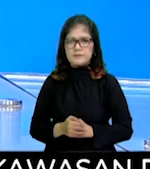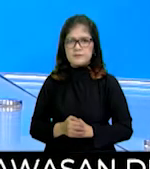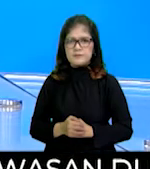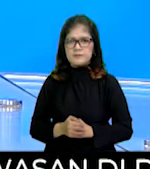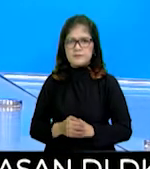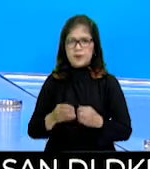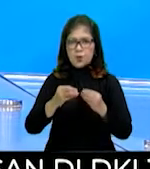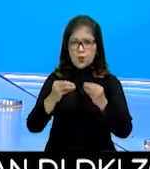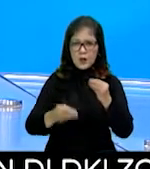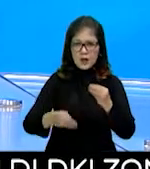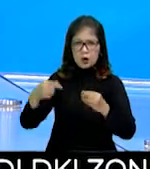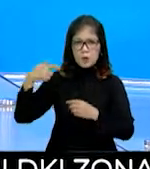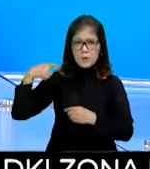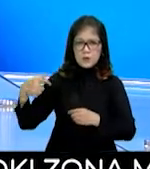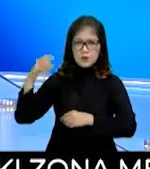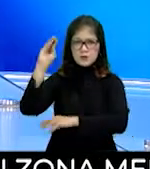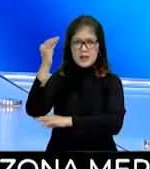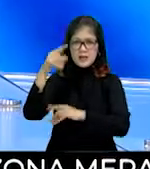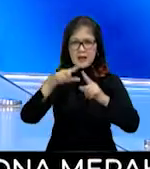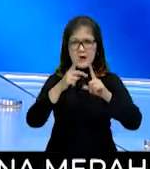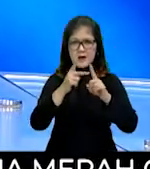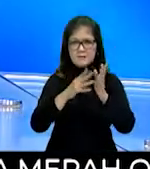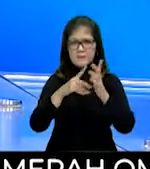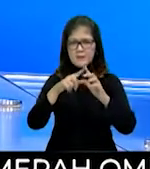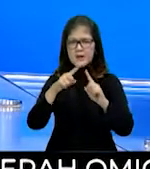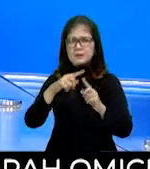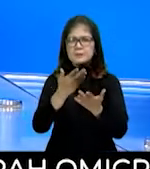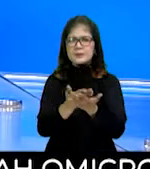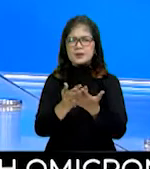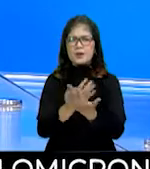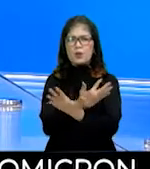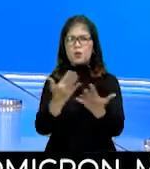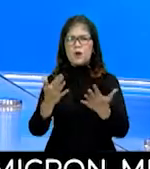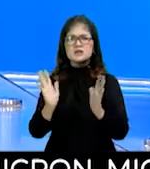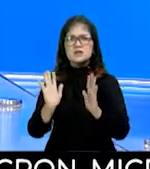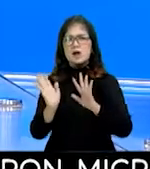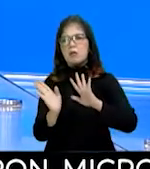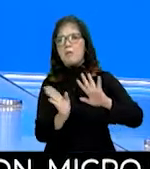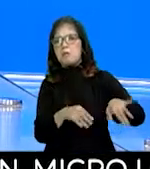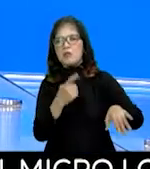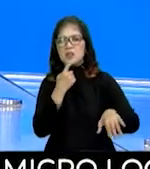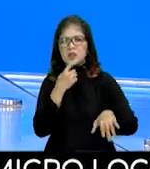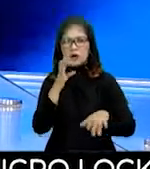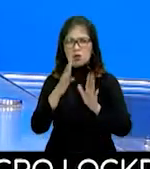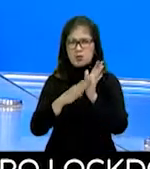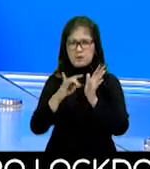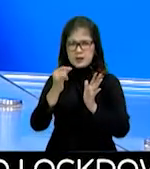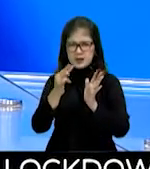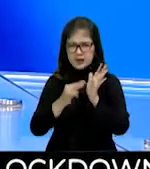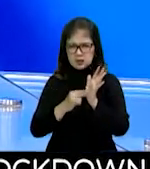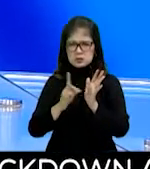Wakil Gubernur DKI Jakarta Ahmad Riza Patria meminta masyarakat agar tidak menganggap enteng varian Omikron COVID-19 yang kini melonjak